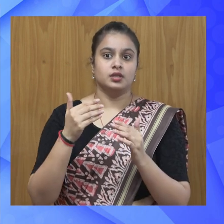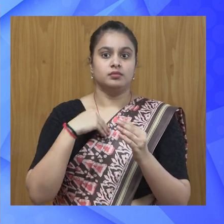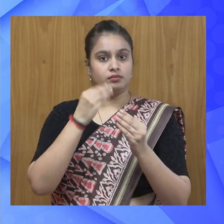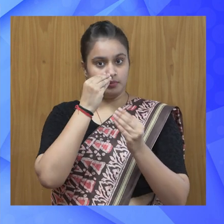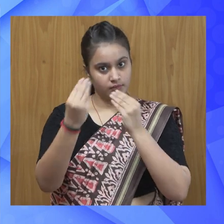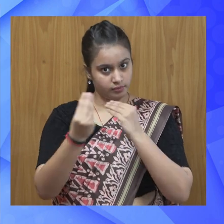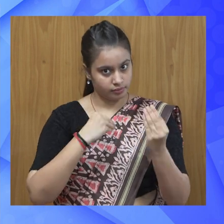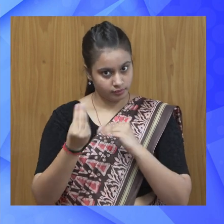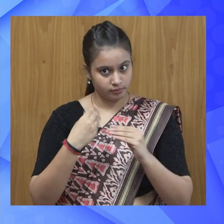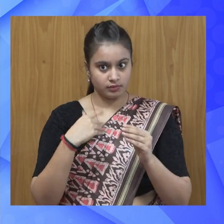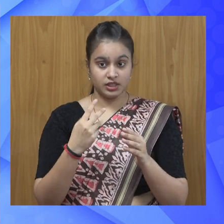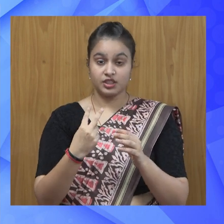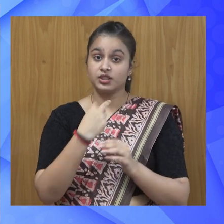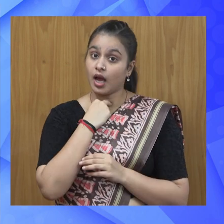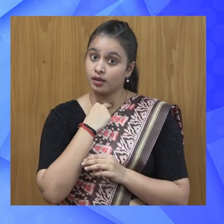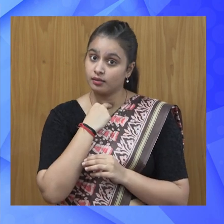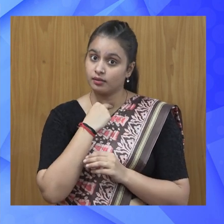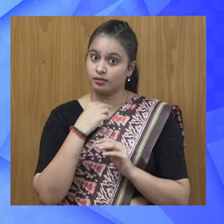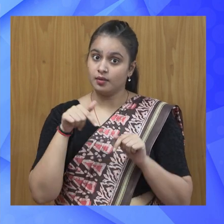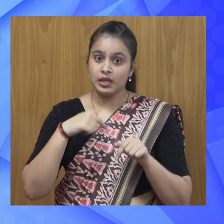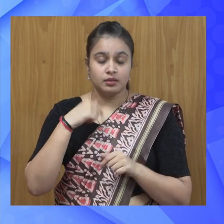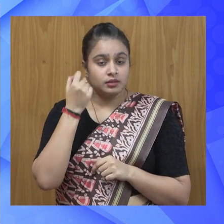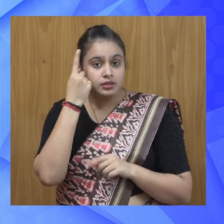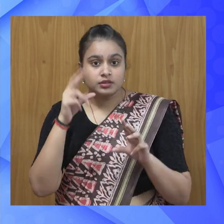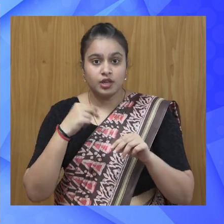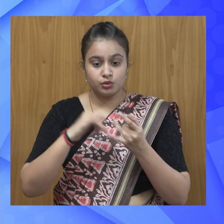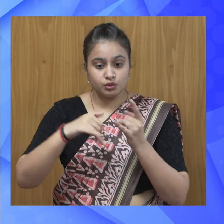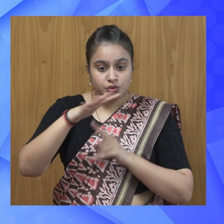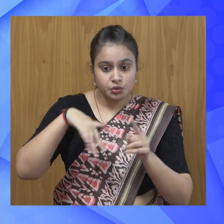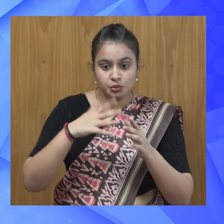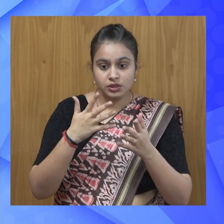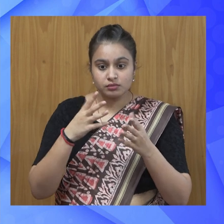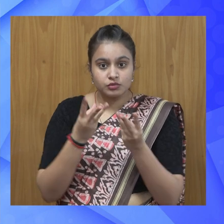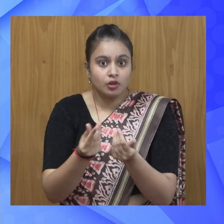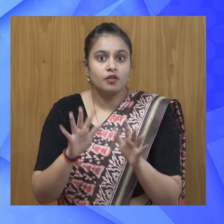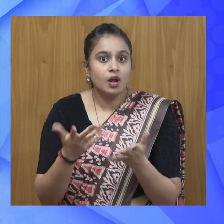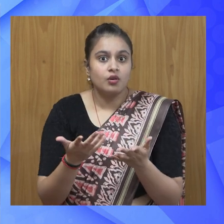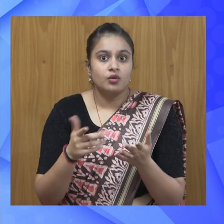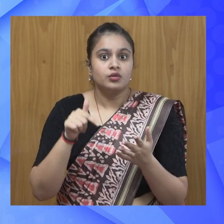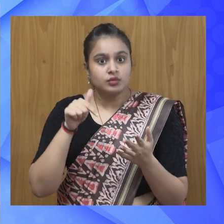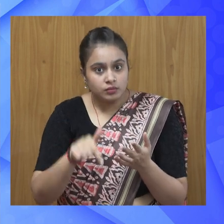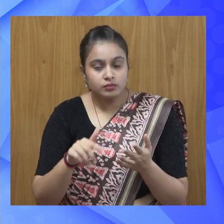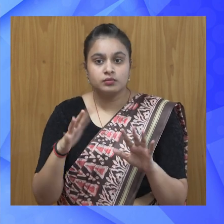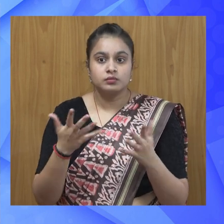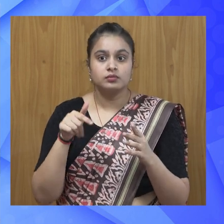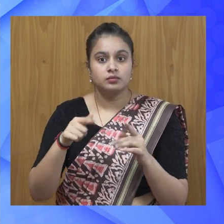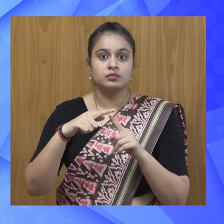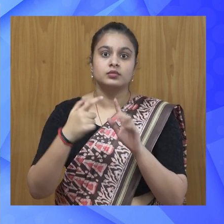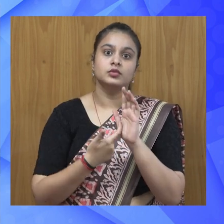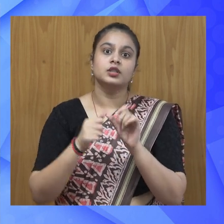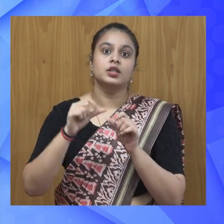हुए, आप हंस गए हो, मुझे नहीं समझ में आ रहा मैं situation से कैसे बाहर निकलूँ, तो either I fall into the trap